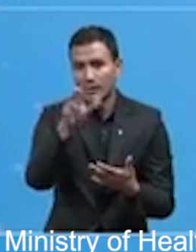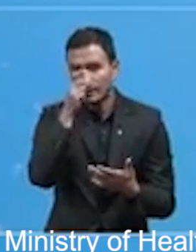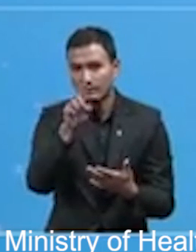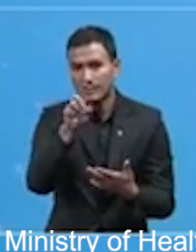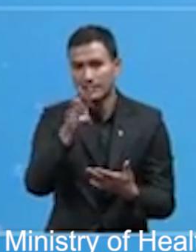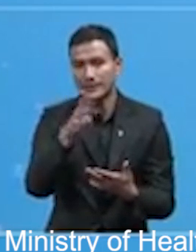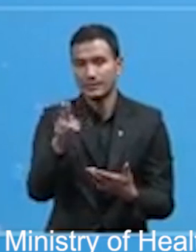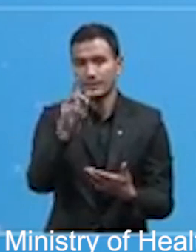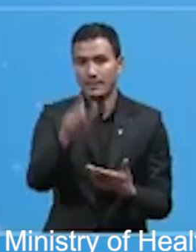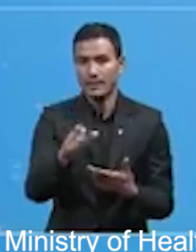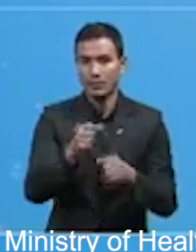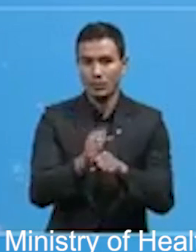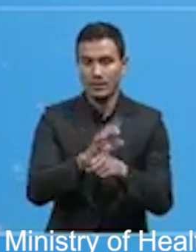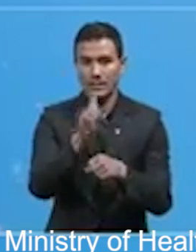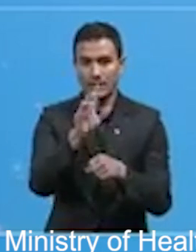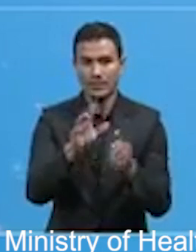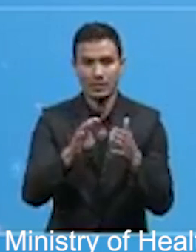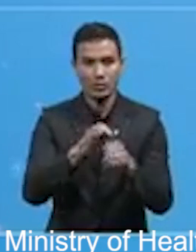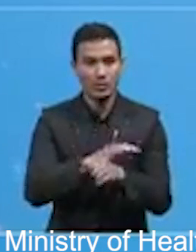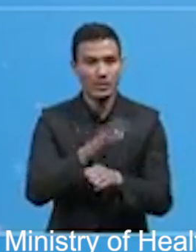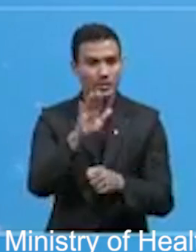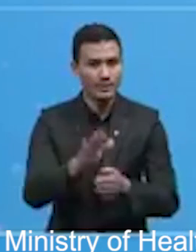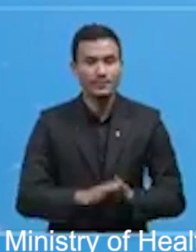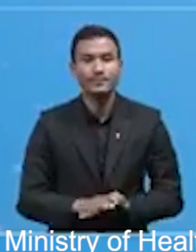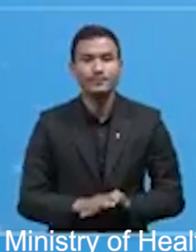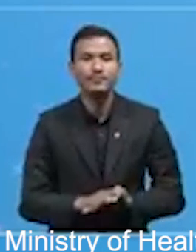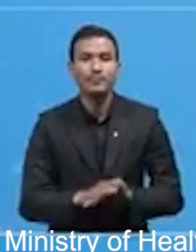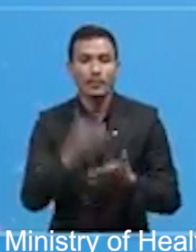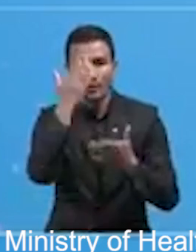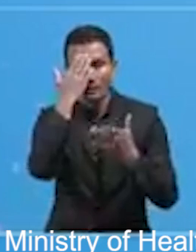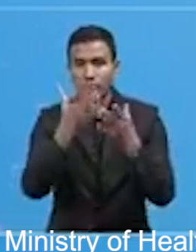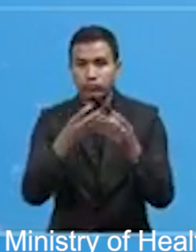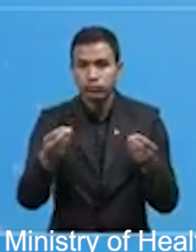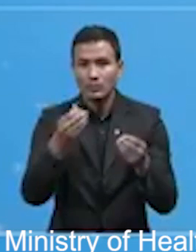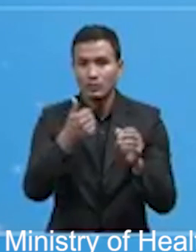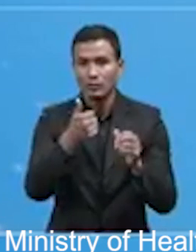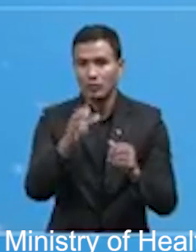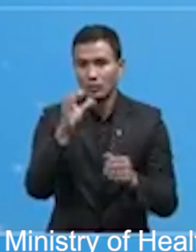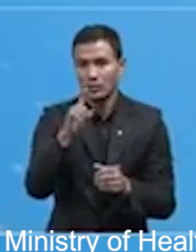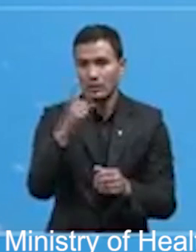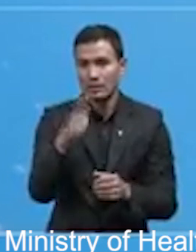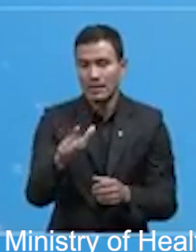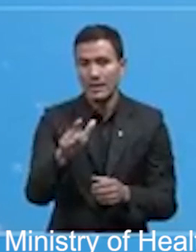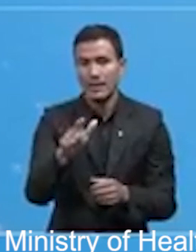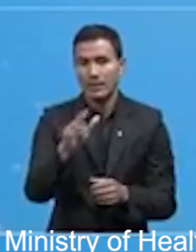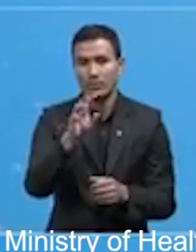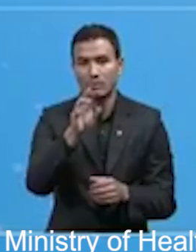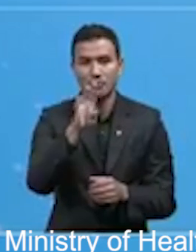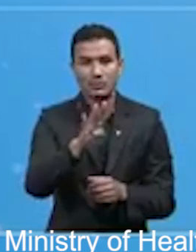8,50,27,813 जना व्यक्तिहरू COVID-19 संक्रमित हुनुभएको छ। निको हुनेको संख्या